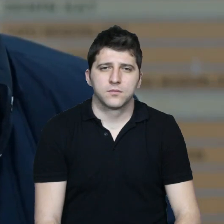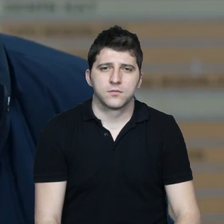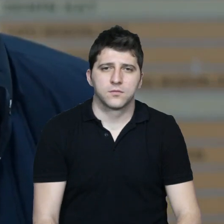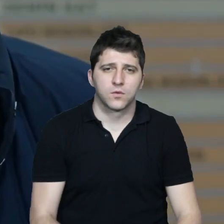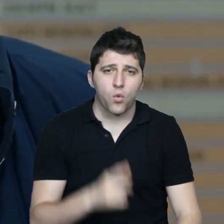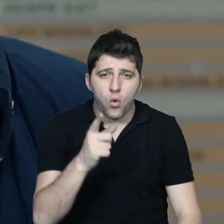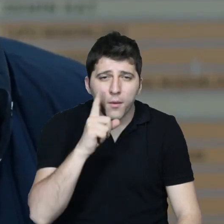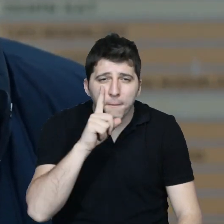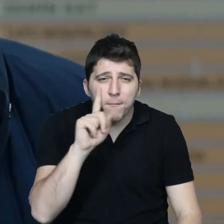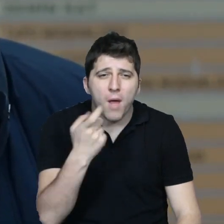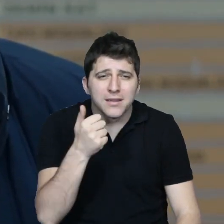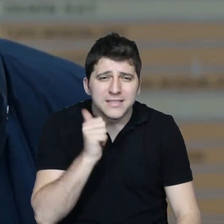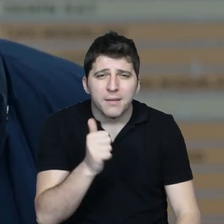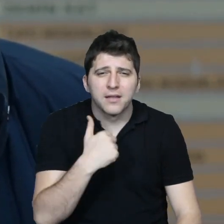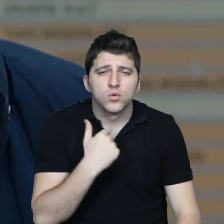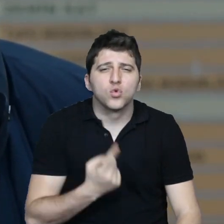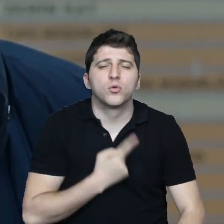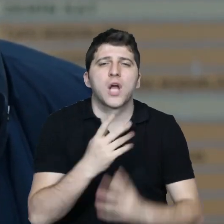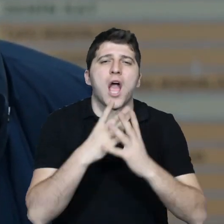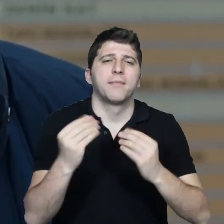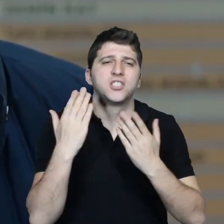Onu bulamadığım her saniye umudunu kaybedecek.